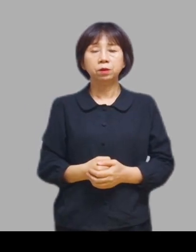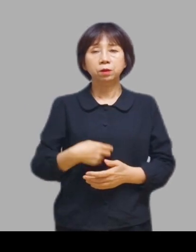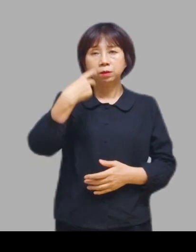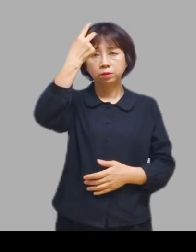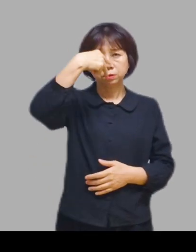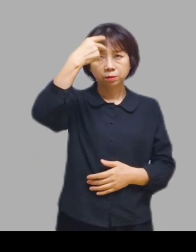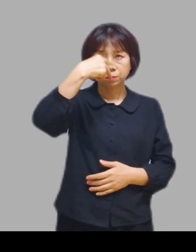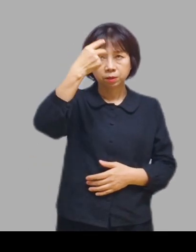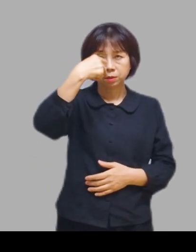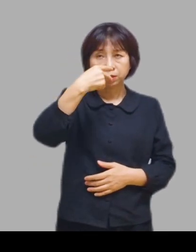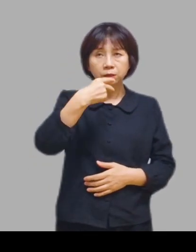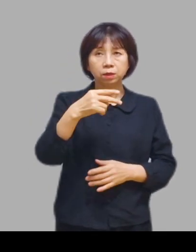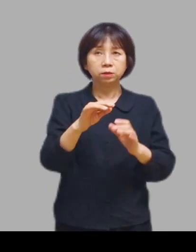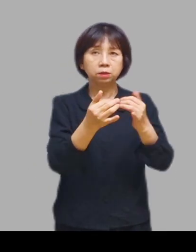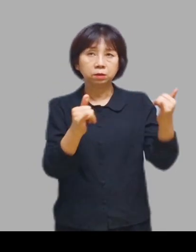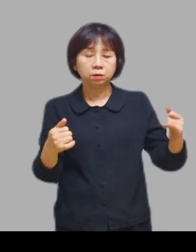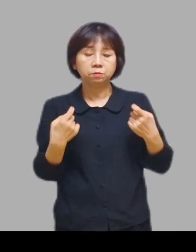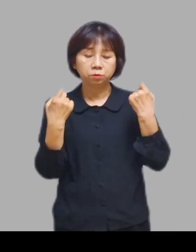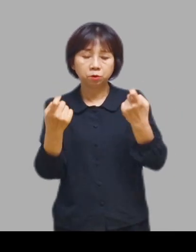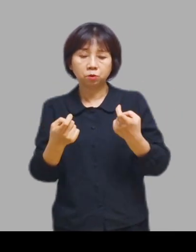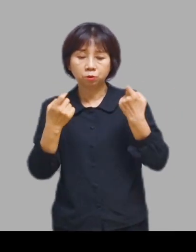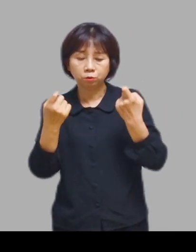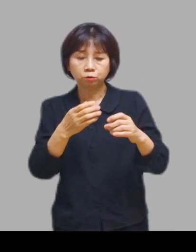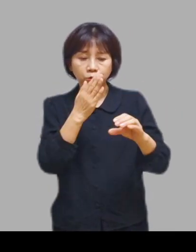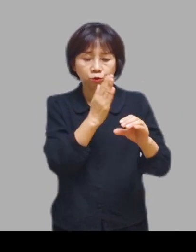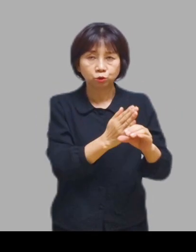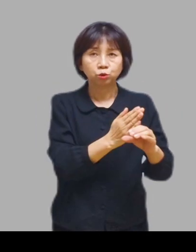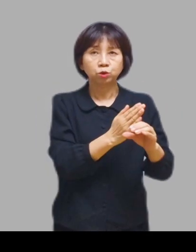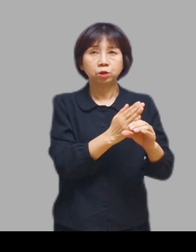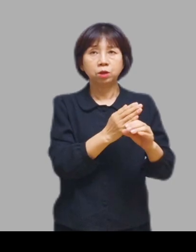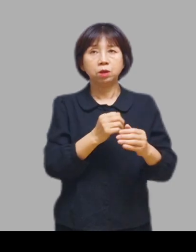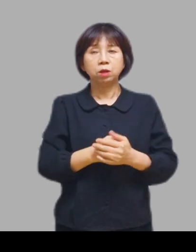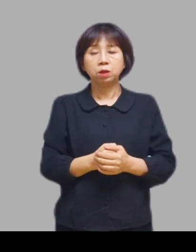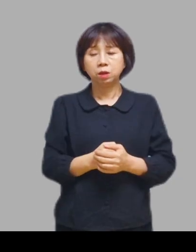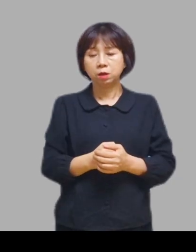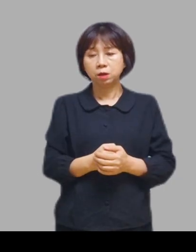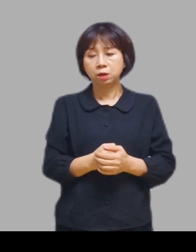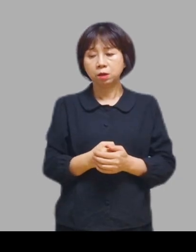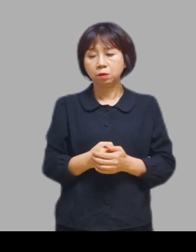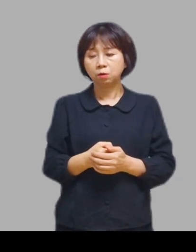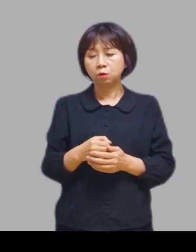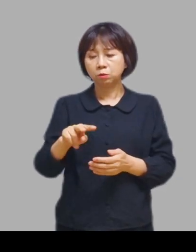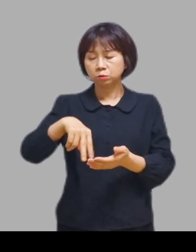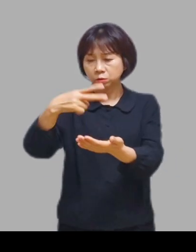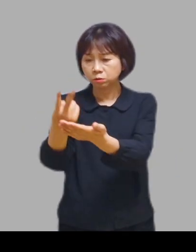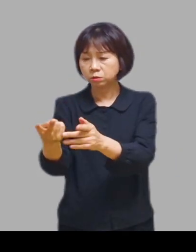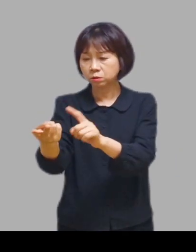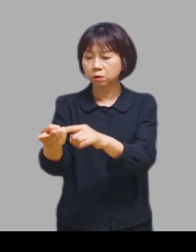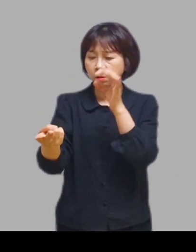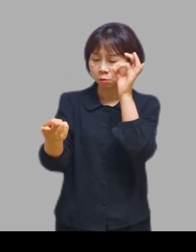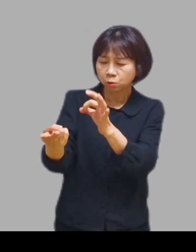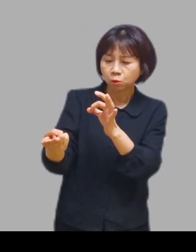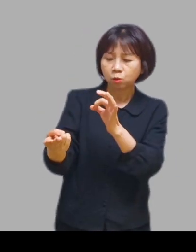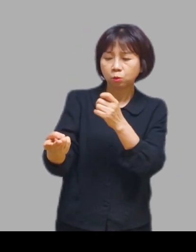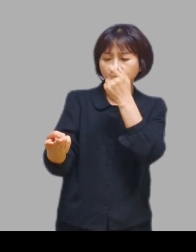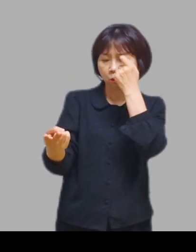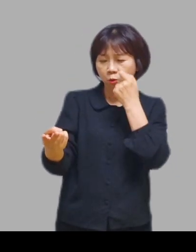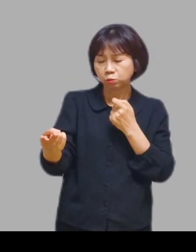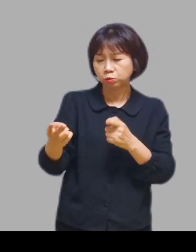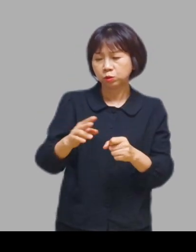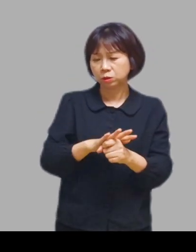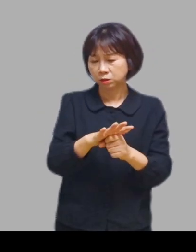사마리아 사람은 여행하는 중 거기 이르러 그를 보고 불쌍히 여겨 가까이 가서